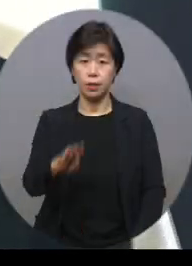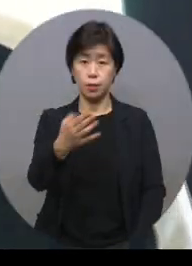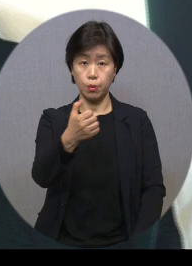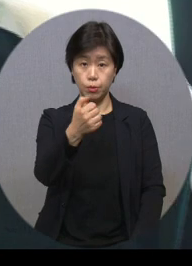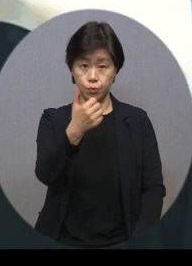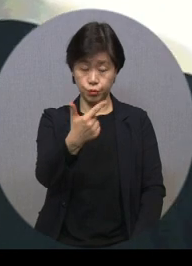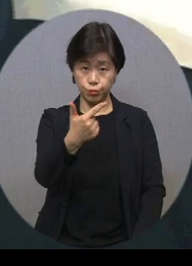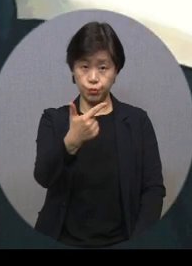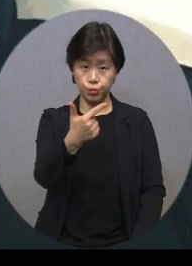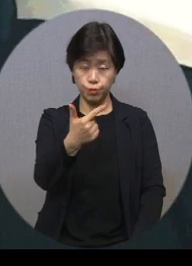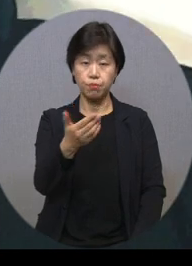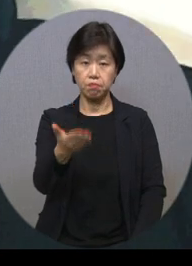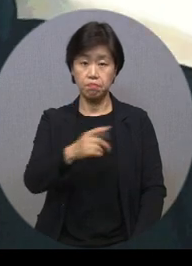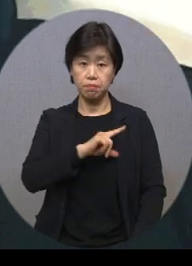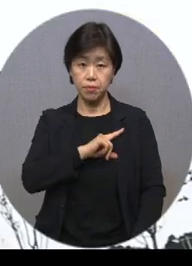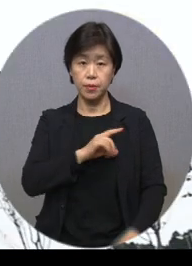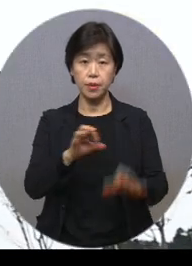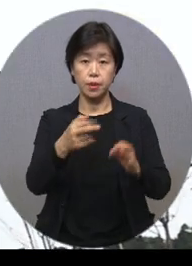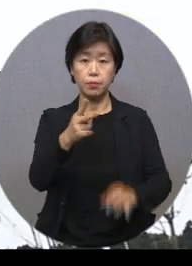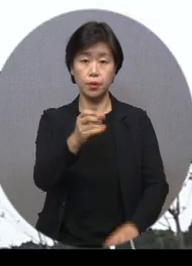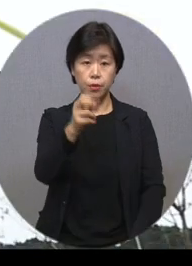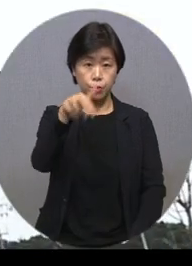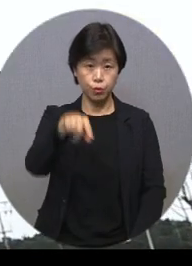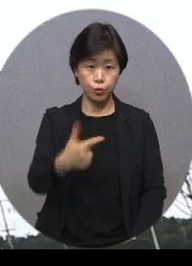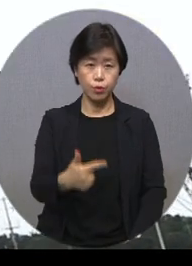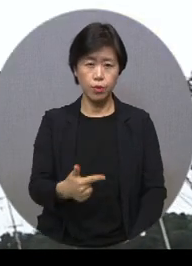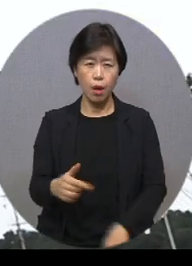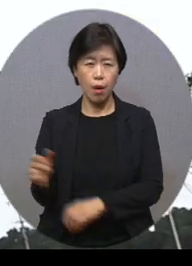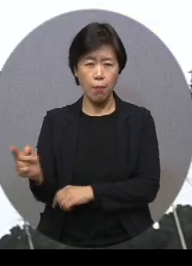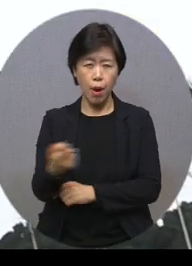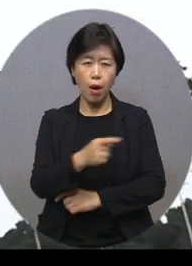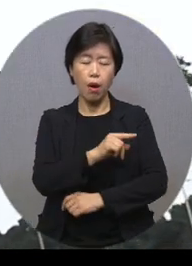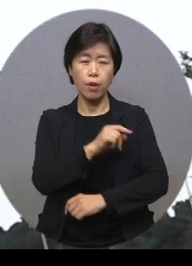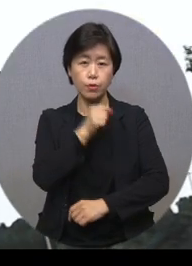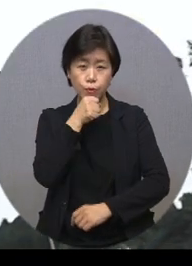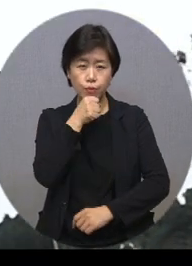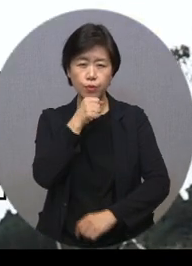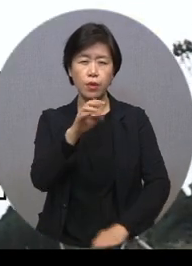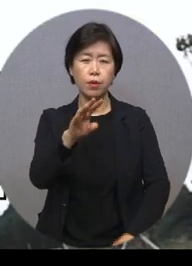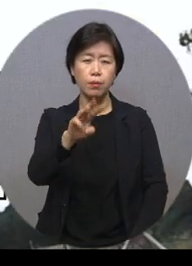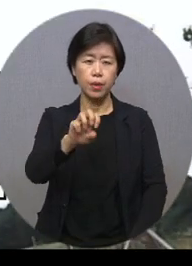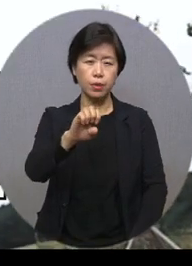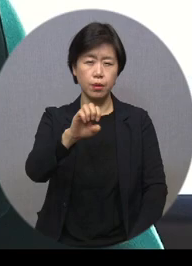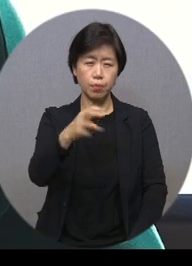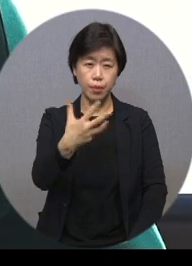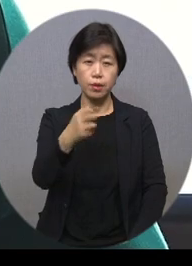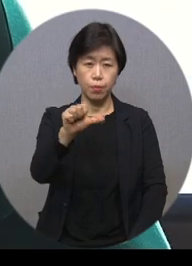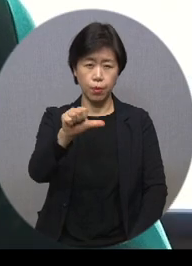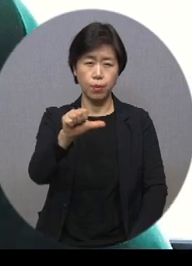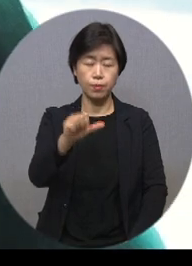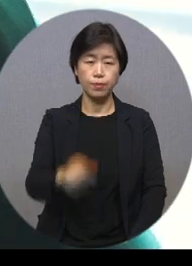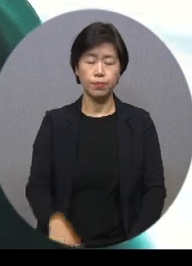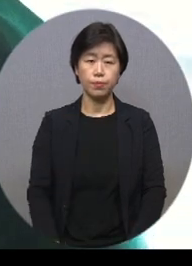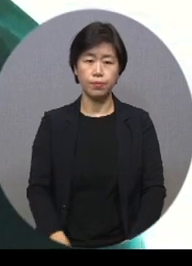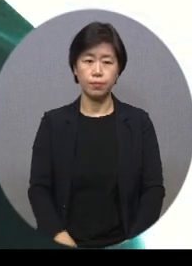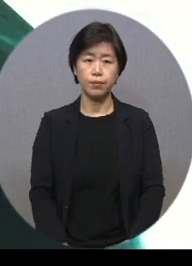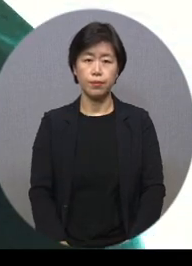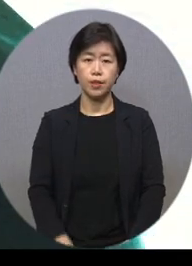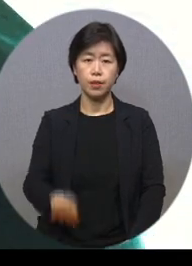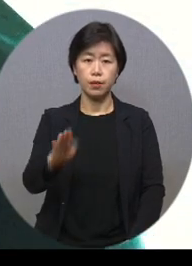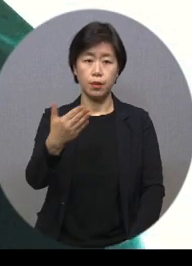456번 이름 김영준 골프 평균 스코어 85타 구력 10년